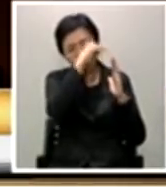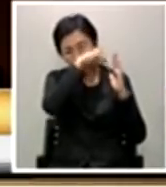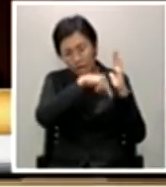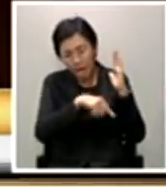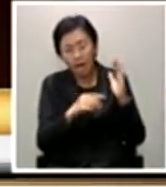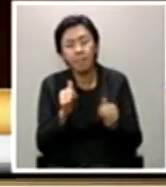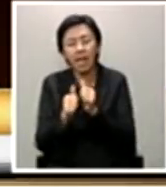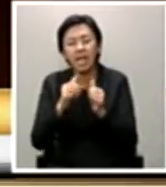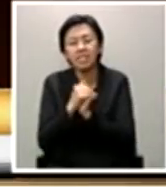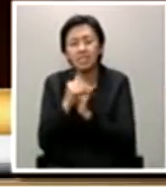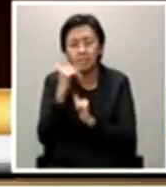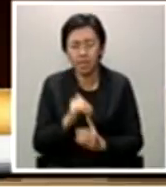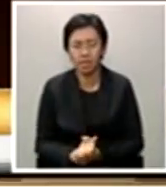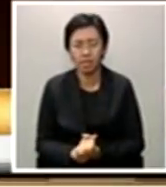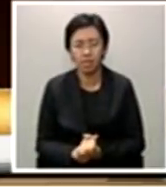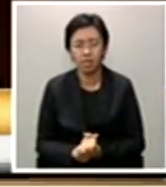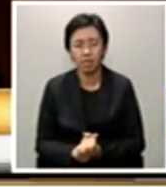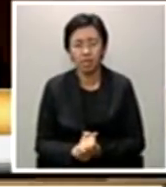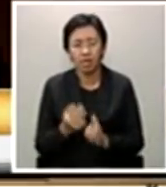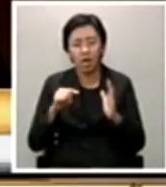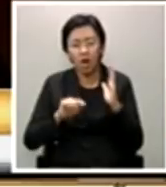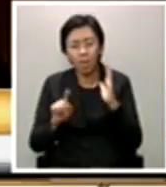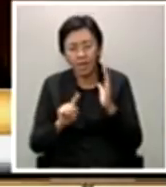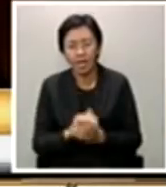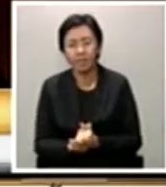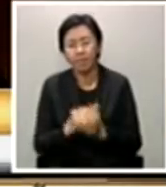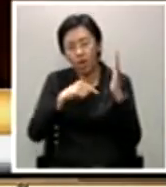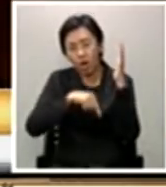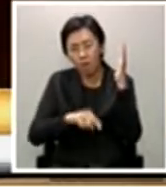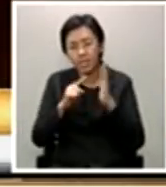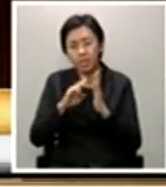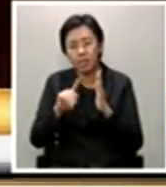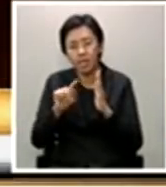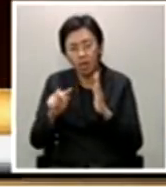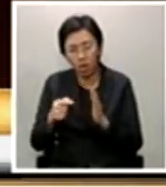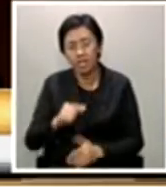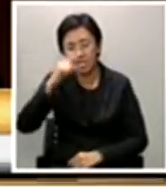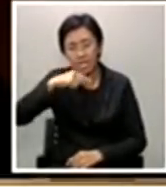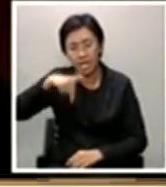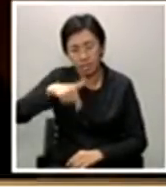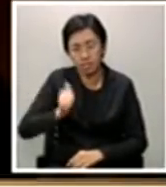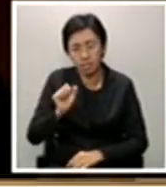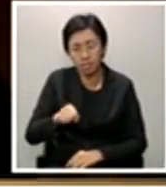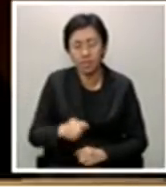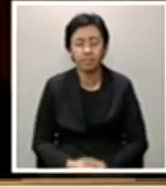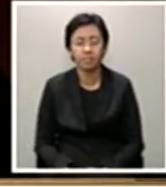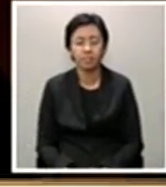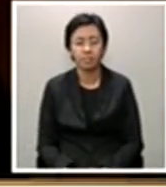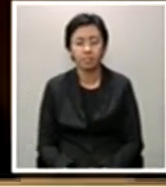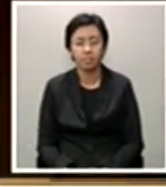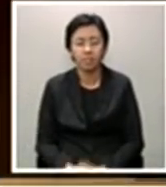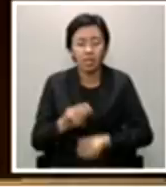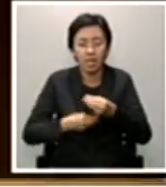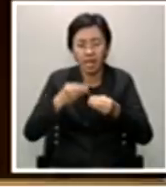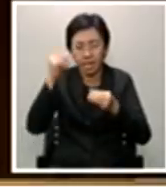ปแข่งกับจีนทำไมทำไมคุณไม่เอาออกไปตกมันตัดกันที่ไหนตัดที่ประเทศไทยใช่หรือไม่เราไปขายอิน